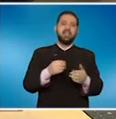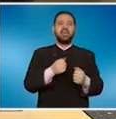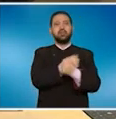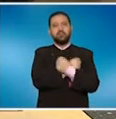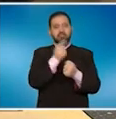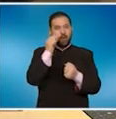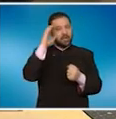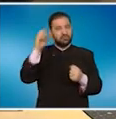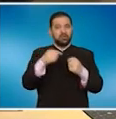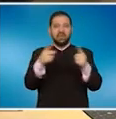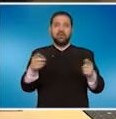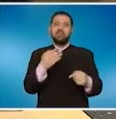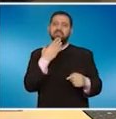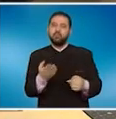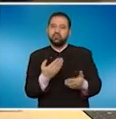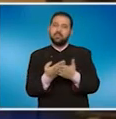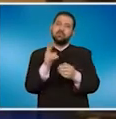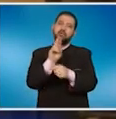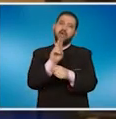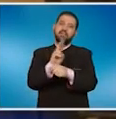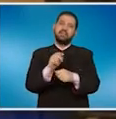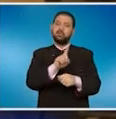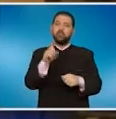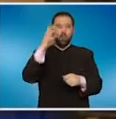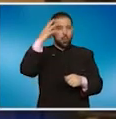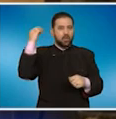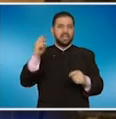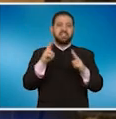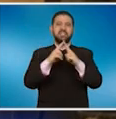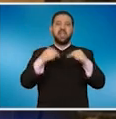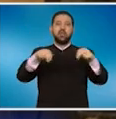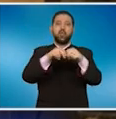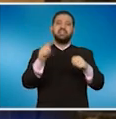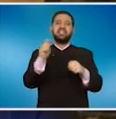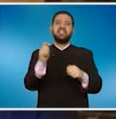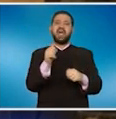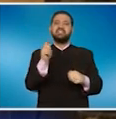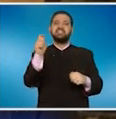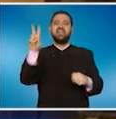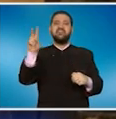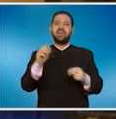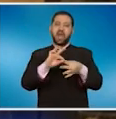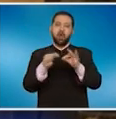Dragi telespectatori și dumneavoastră, vă mulțumesc pentru atenție și nu uitați de întâlnirea noastră la Trinitas TV,